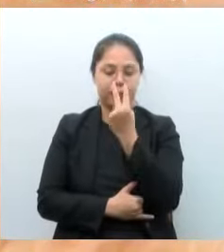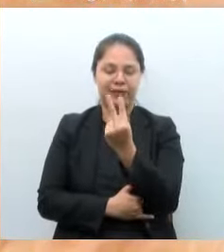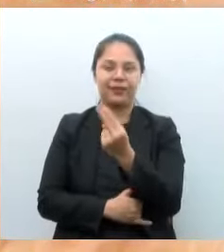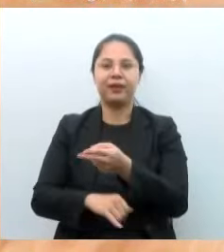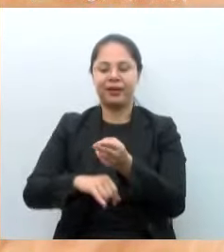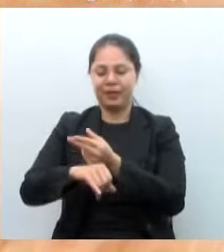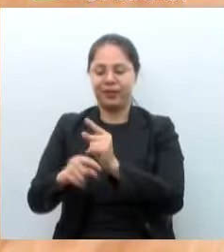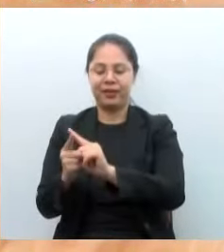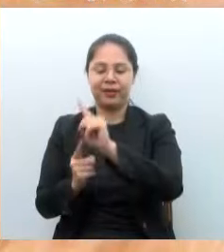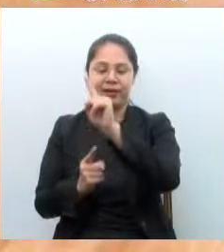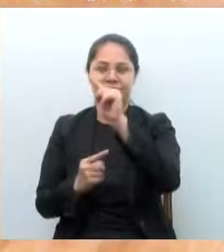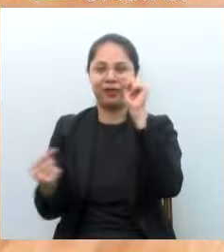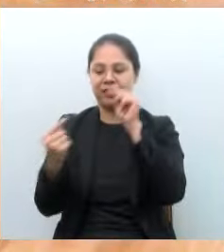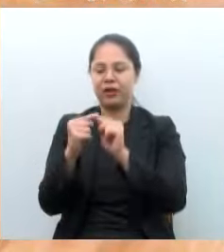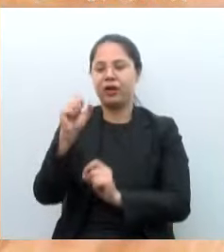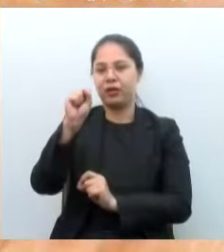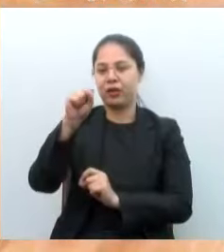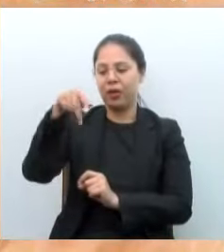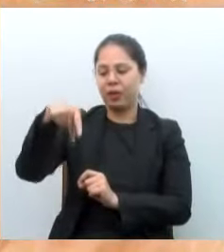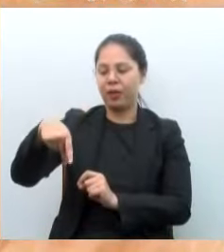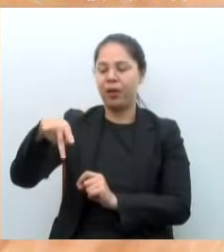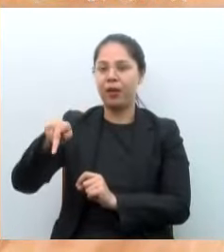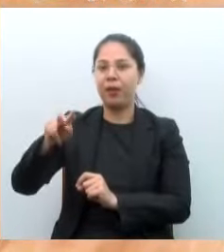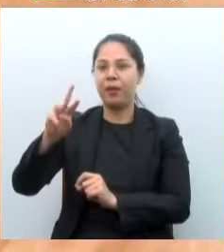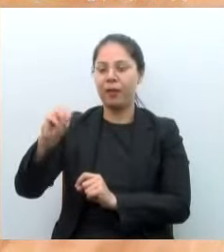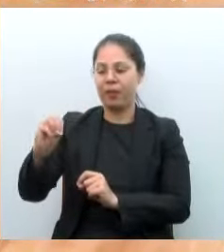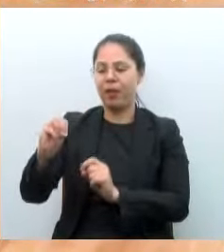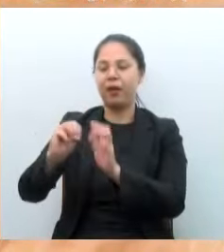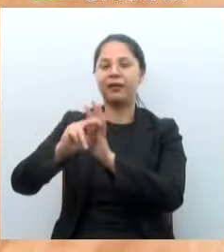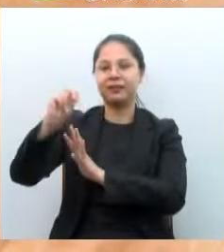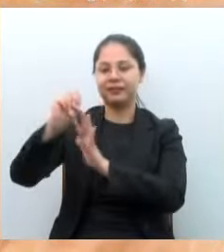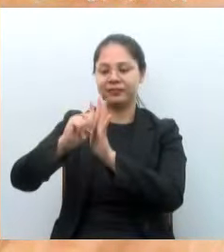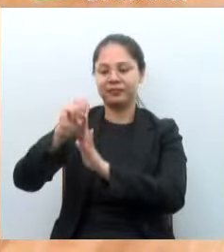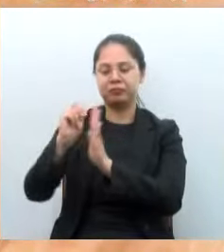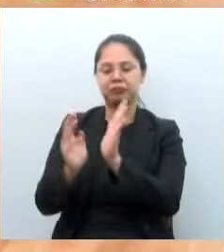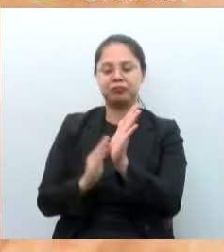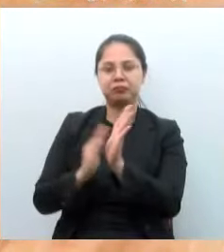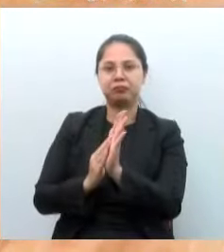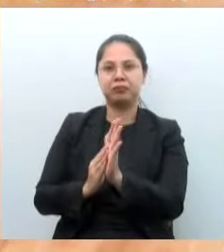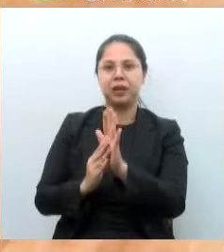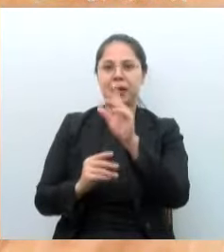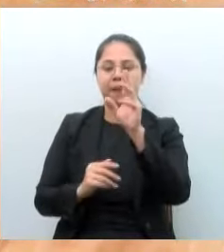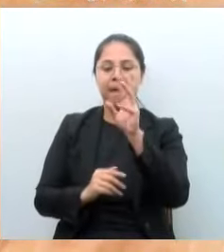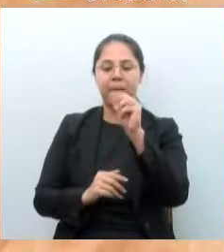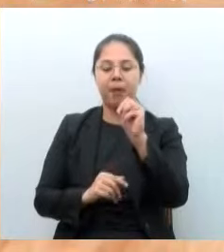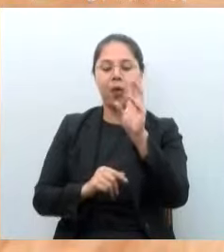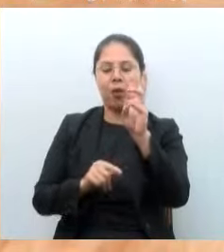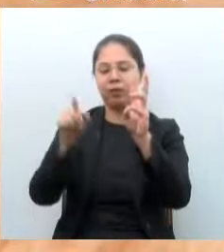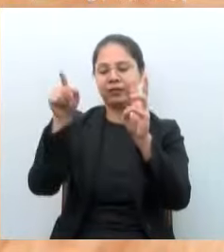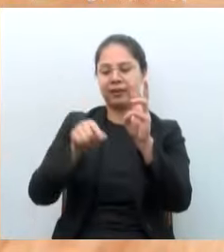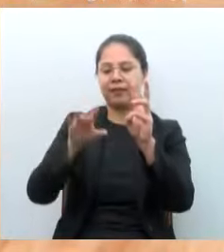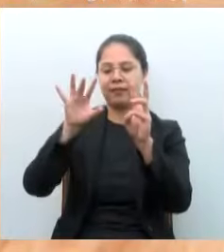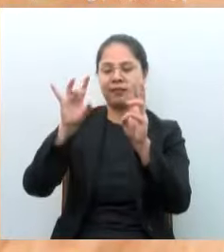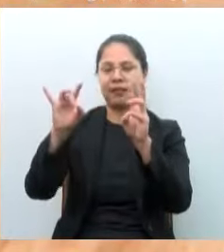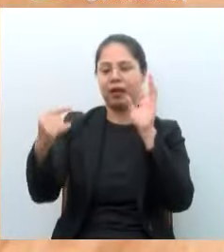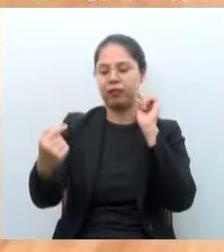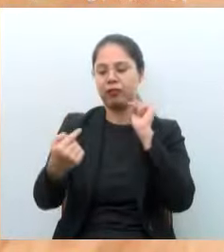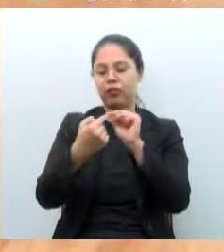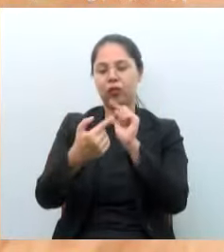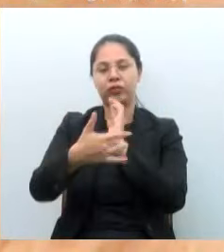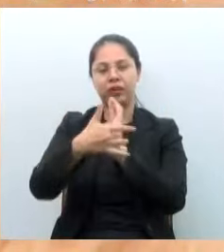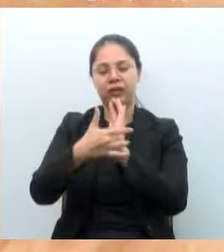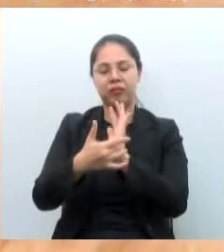ดีๆค่ะจากสพม.น่านนะคะที่จะต้องขอชื่นชมนักเรียนชั้นม.6/8ค่ะกับการแสดงผลงานสื่อมัลติมีเดีย